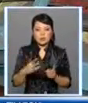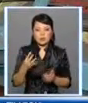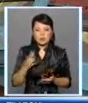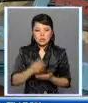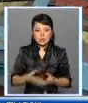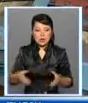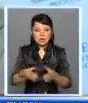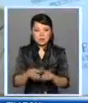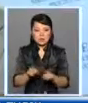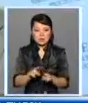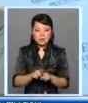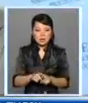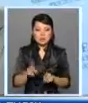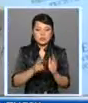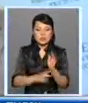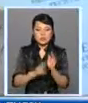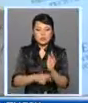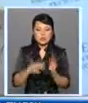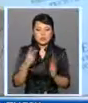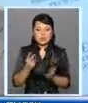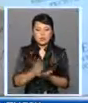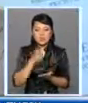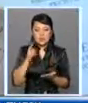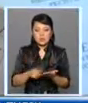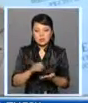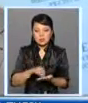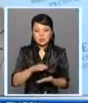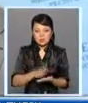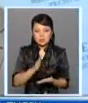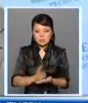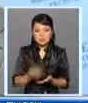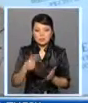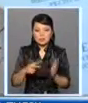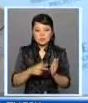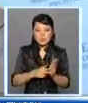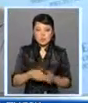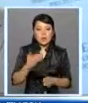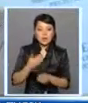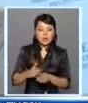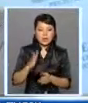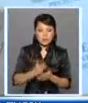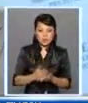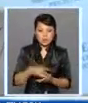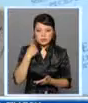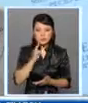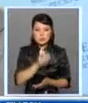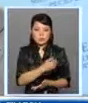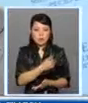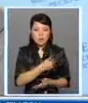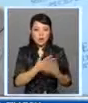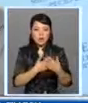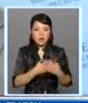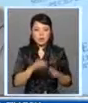Бұл кітап негіз 272 беттен тұрады, 28 бөлімнен. Онда өз ерлігімен қоғам